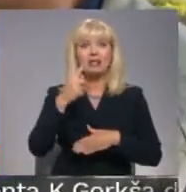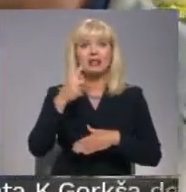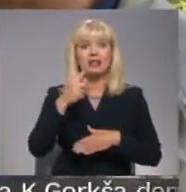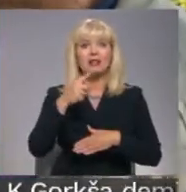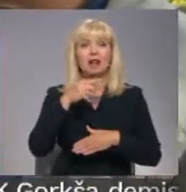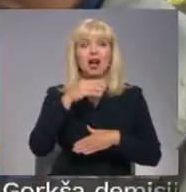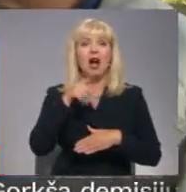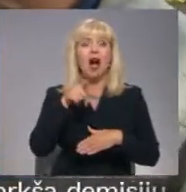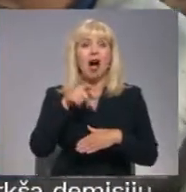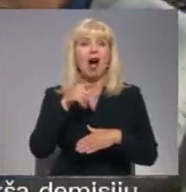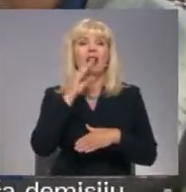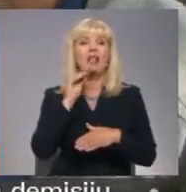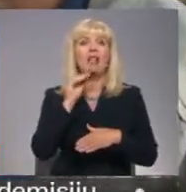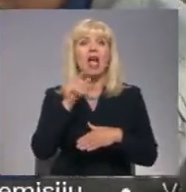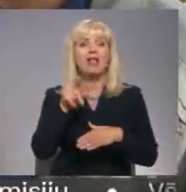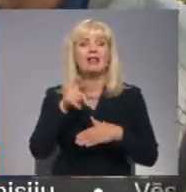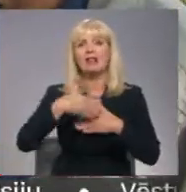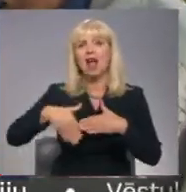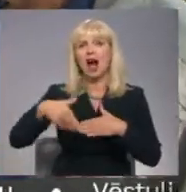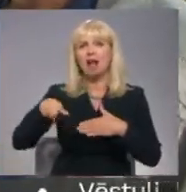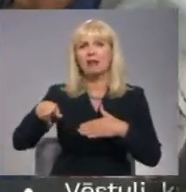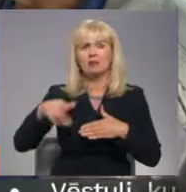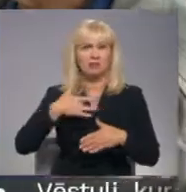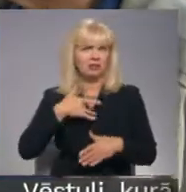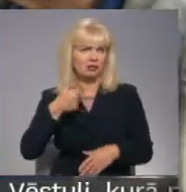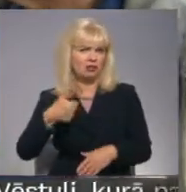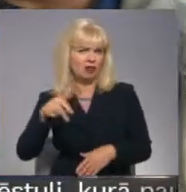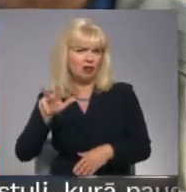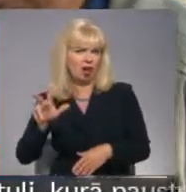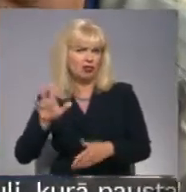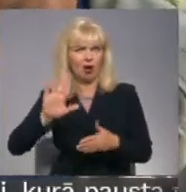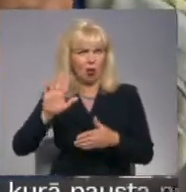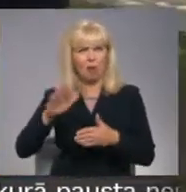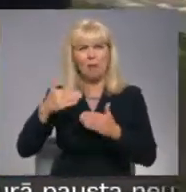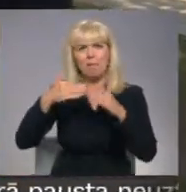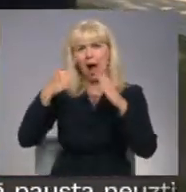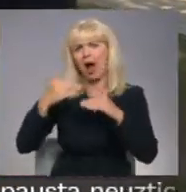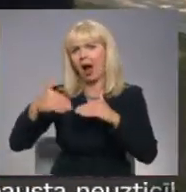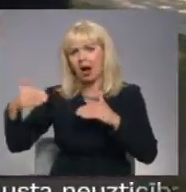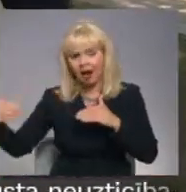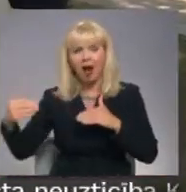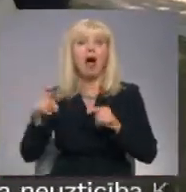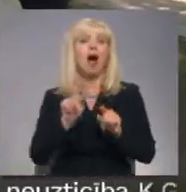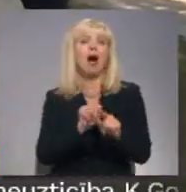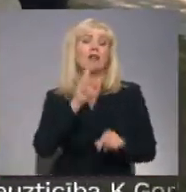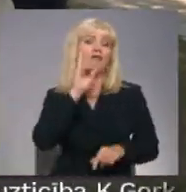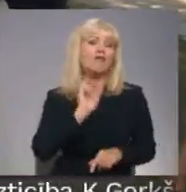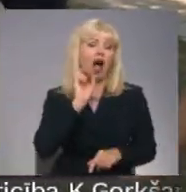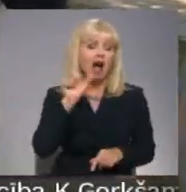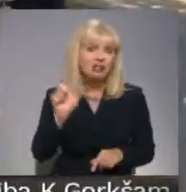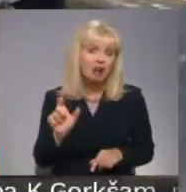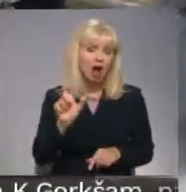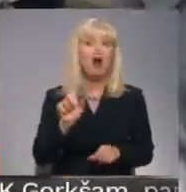Ļeņina 76, jūs bija cik bija 68. Laikam bija. Nu, kaut kur tā, jā. Vecāki, kā